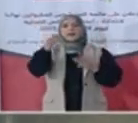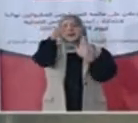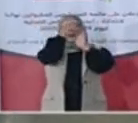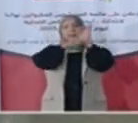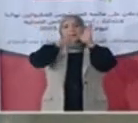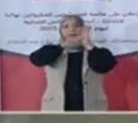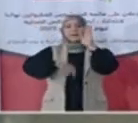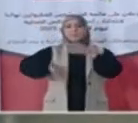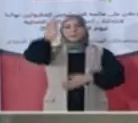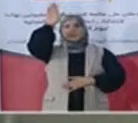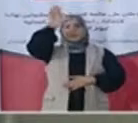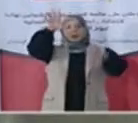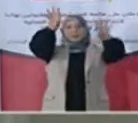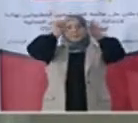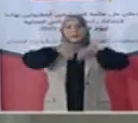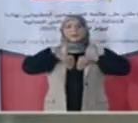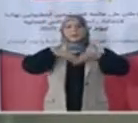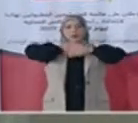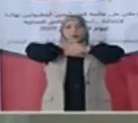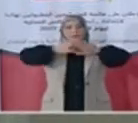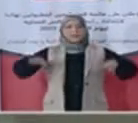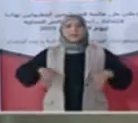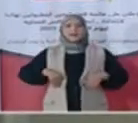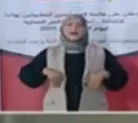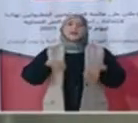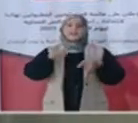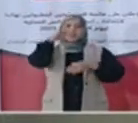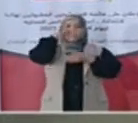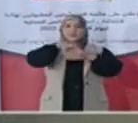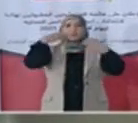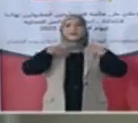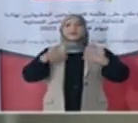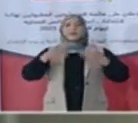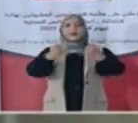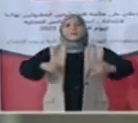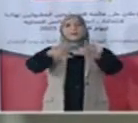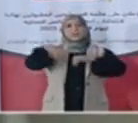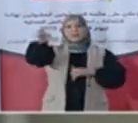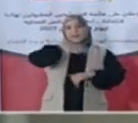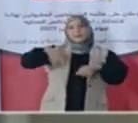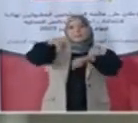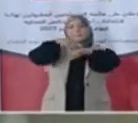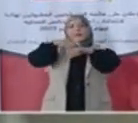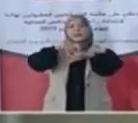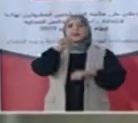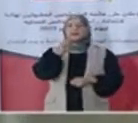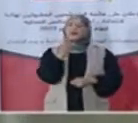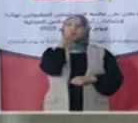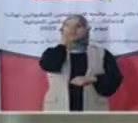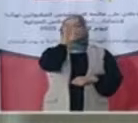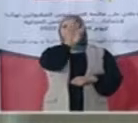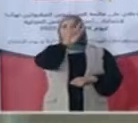قائمة المترشحين المقبولين نهائيا لانتخابات أعضاء المجالس المحلية ليوم